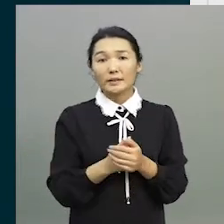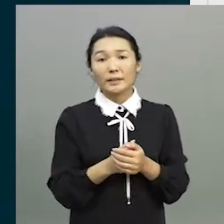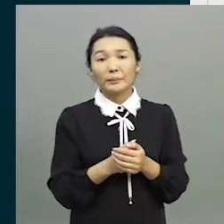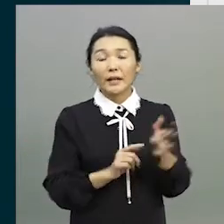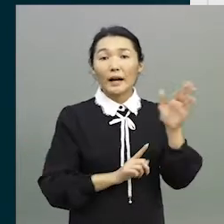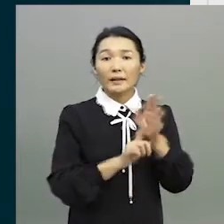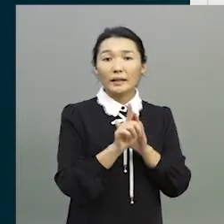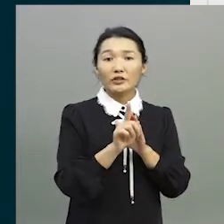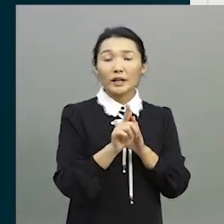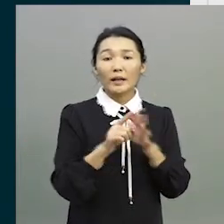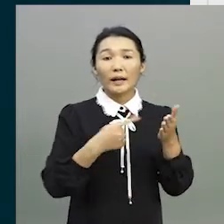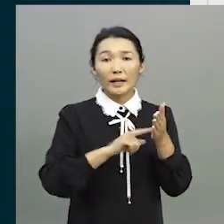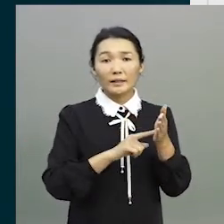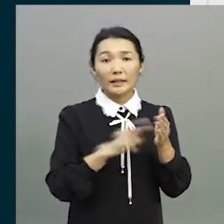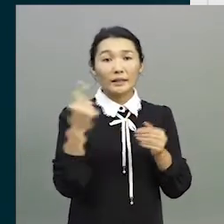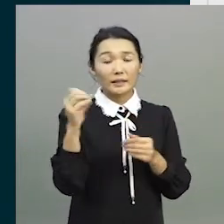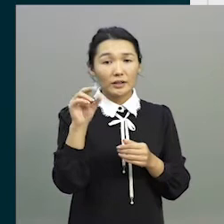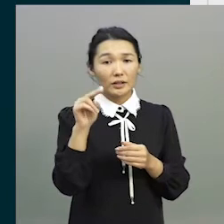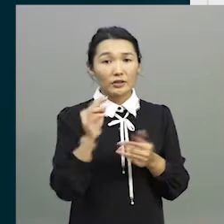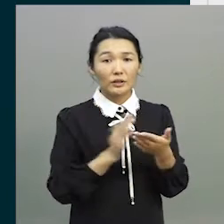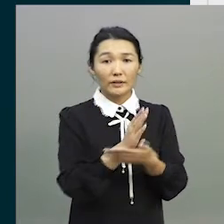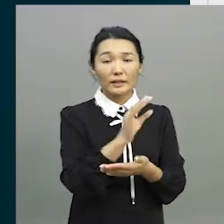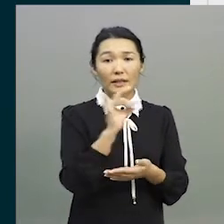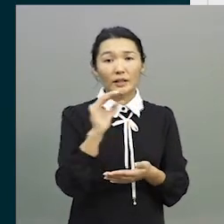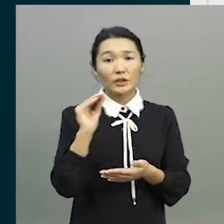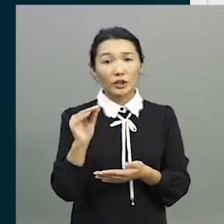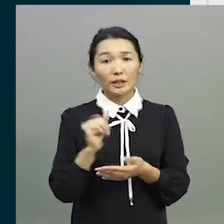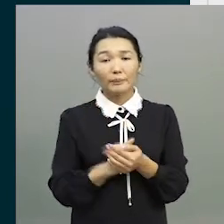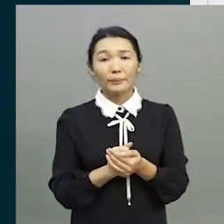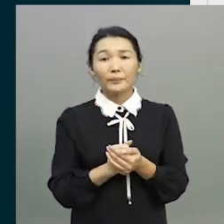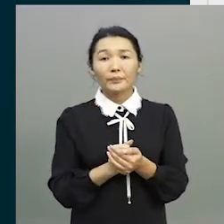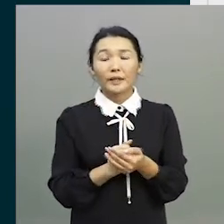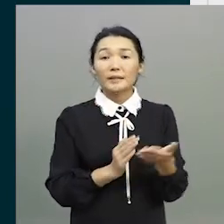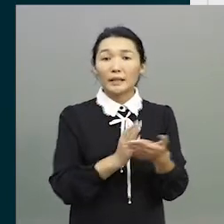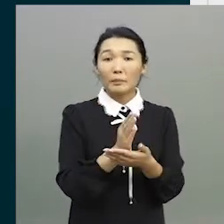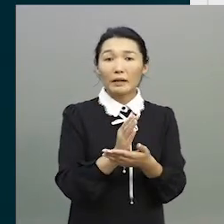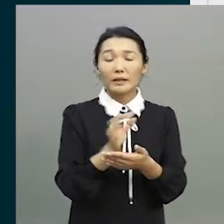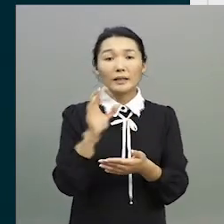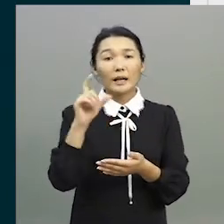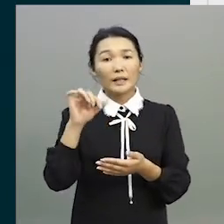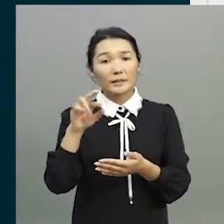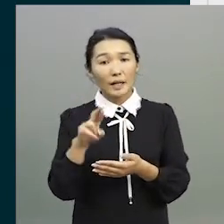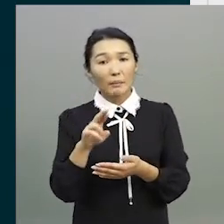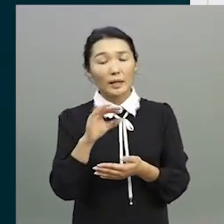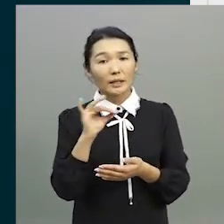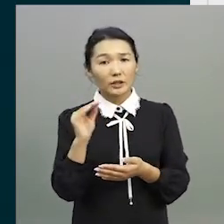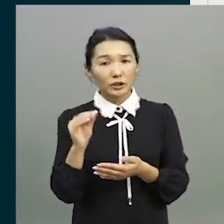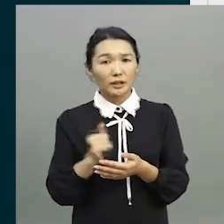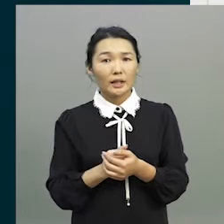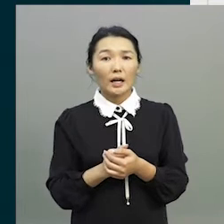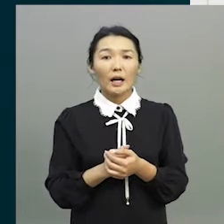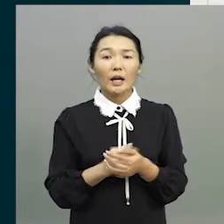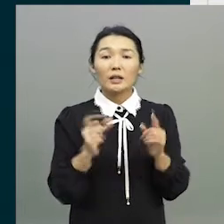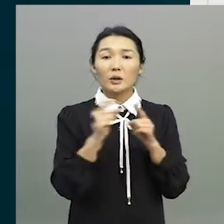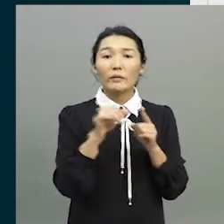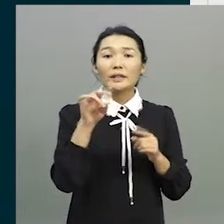координат единичные векторы и и жизнь со направлены осям координат слова единичные обозначает что длина